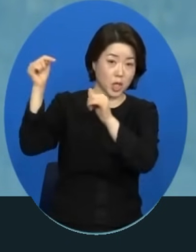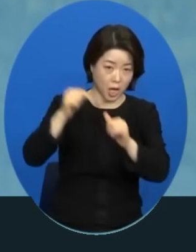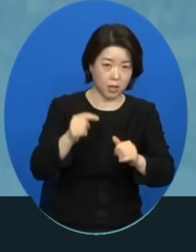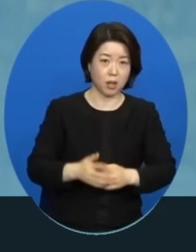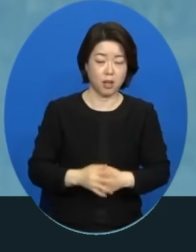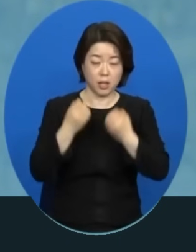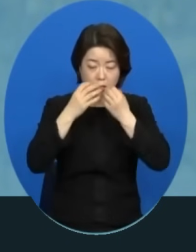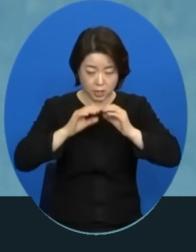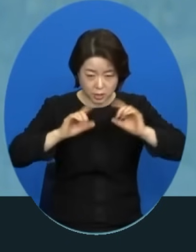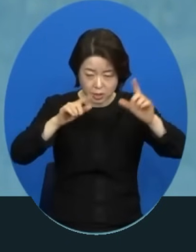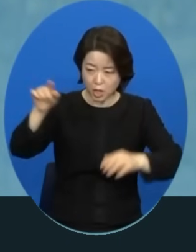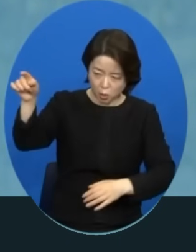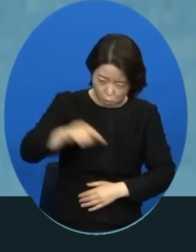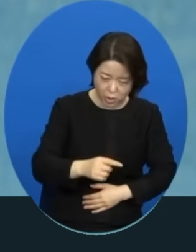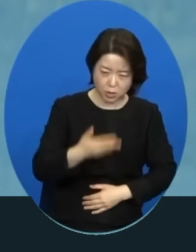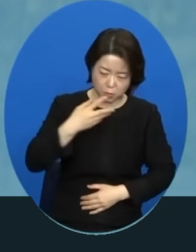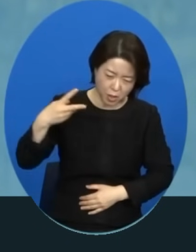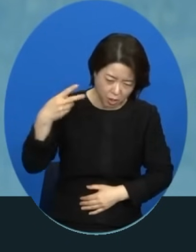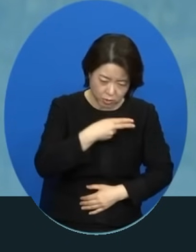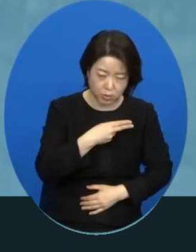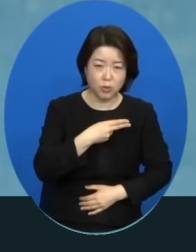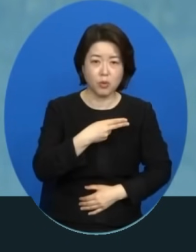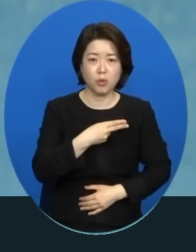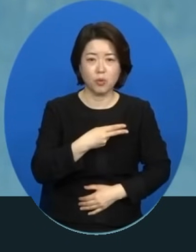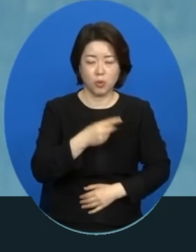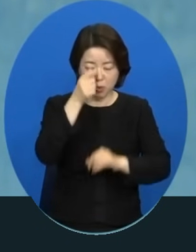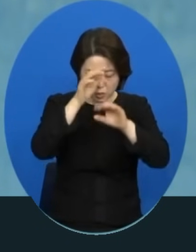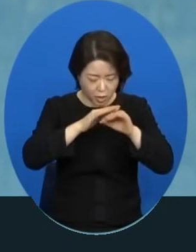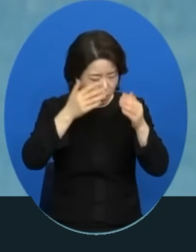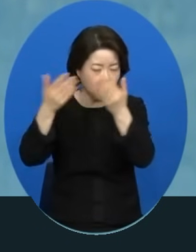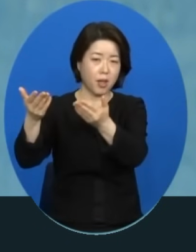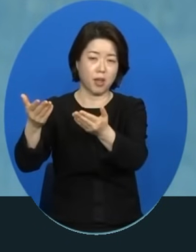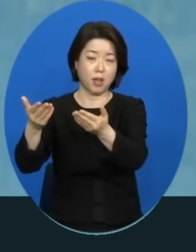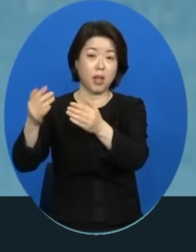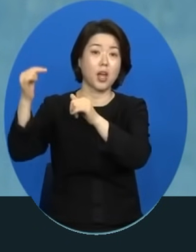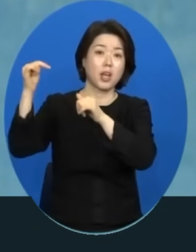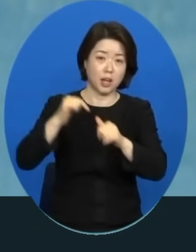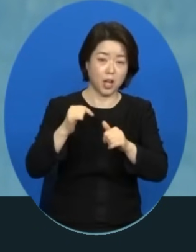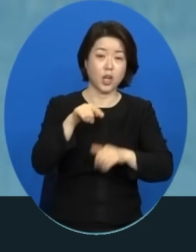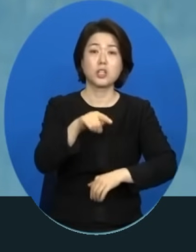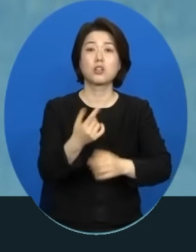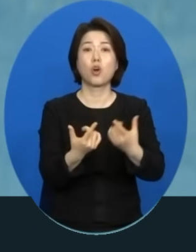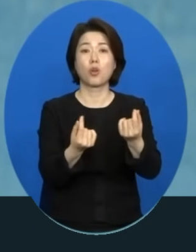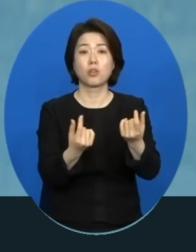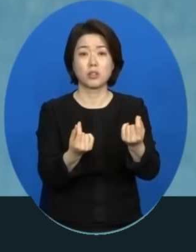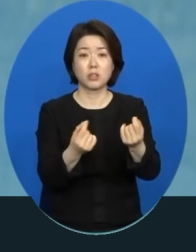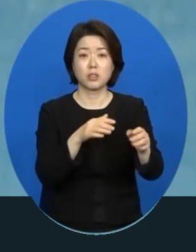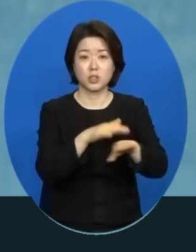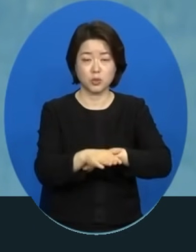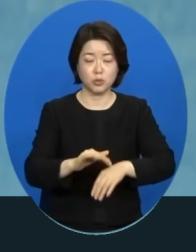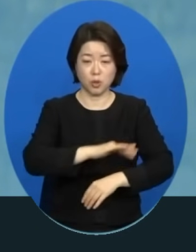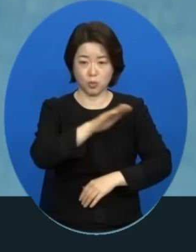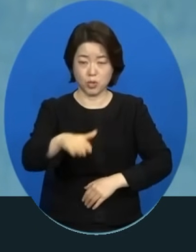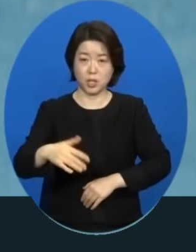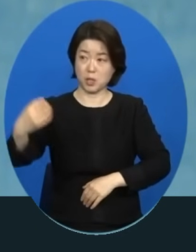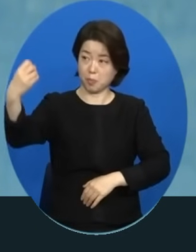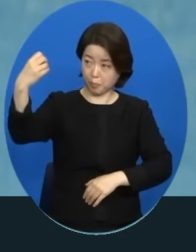새해에 나와서 금식하며 예배하라. 라는 형태로 우리에게 주어졌을